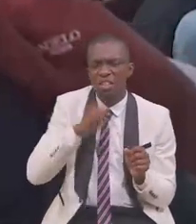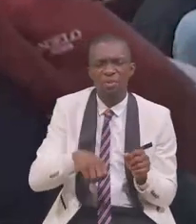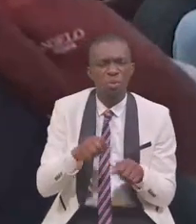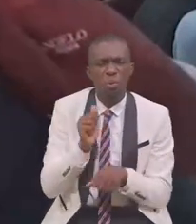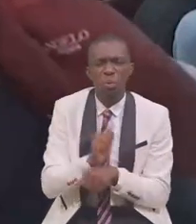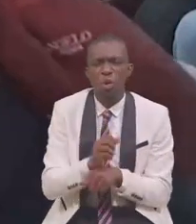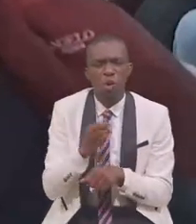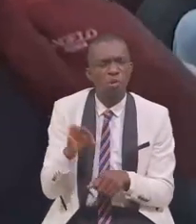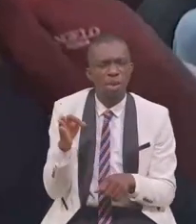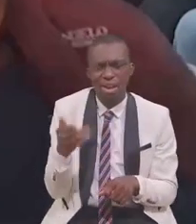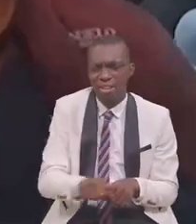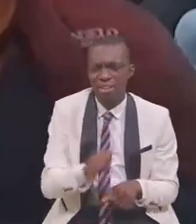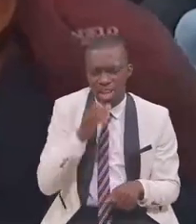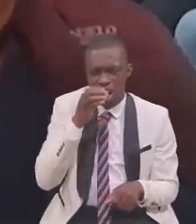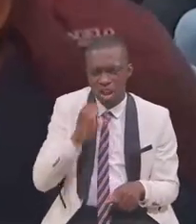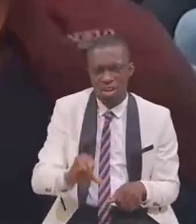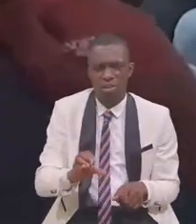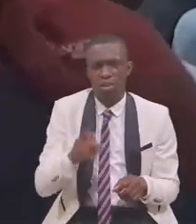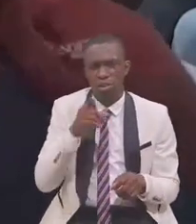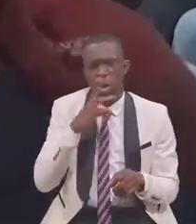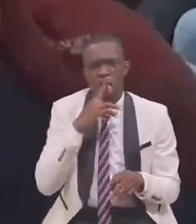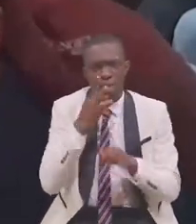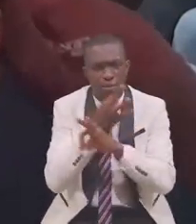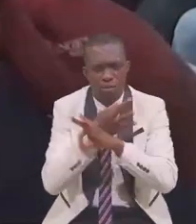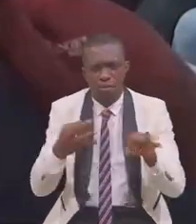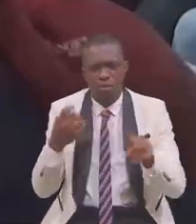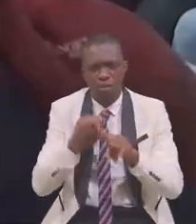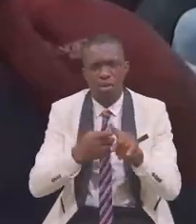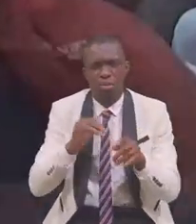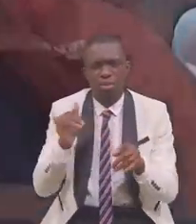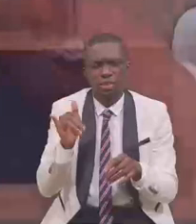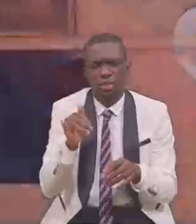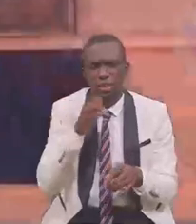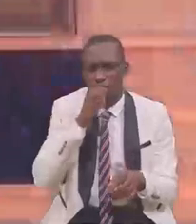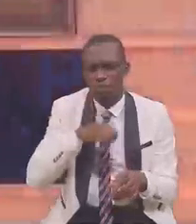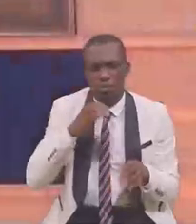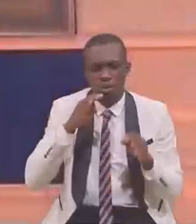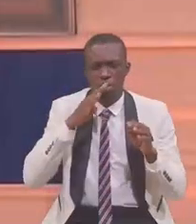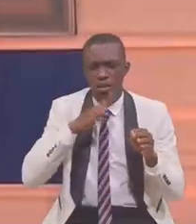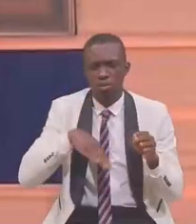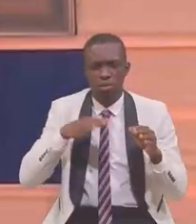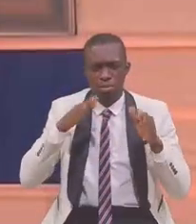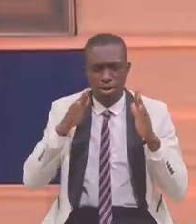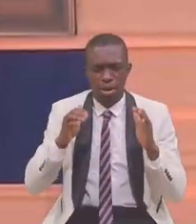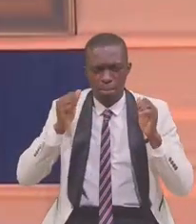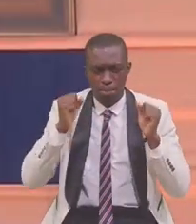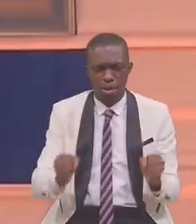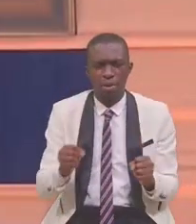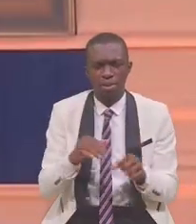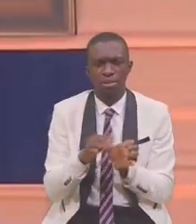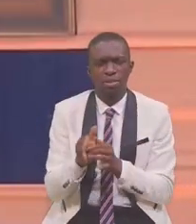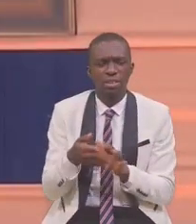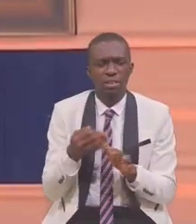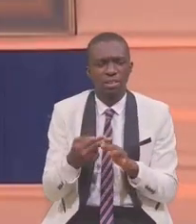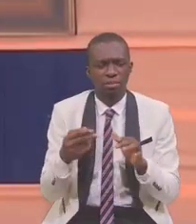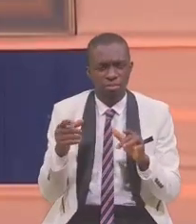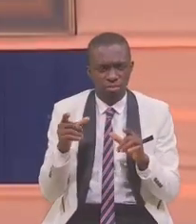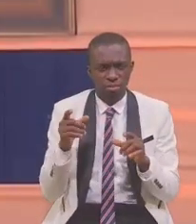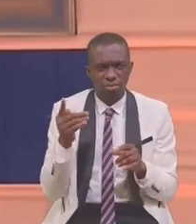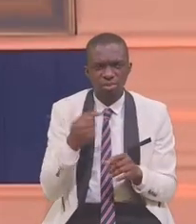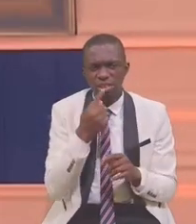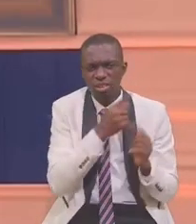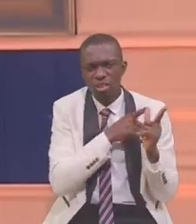occulte, Dieu merci, vous en êtes délivré. Que je vous le lise. Le Seigneur me délivrera